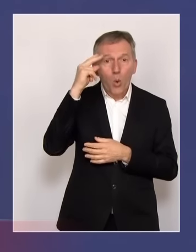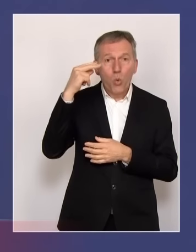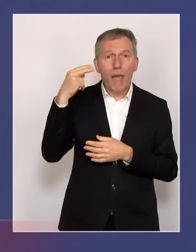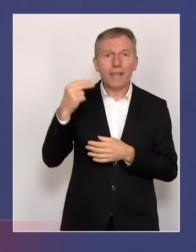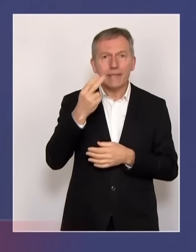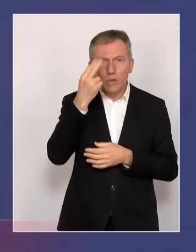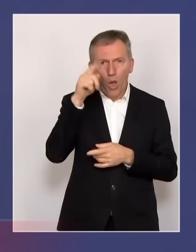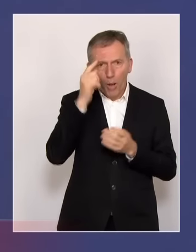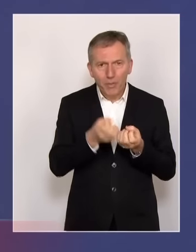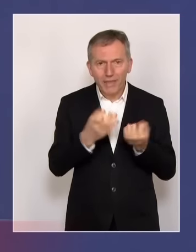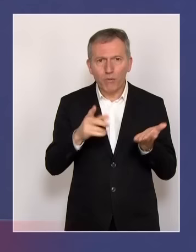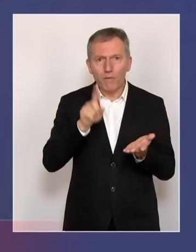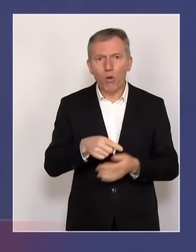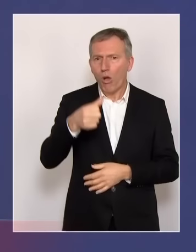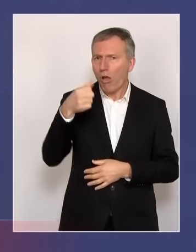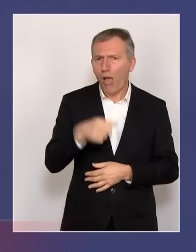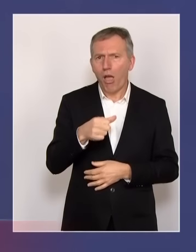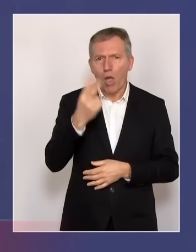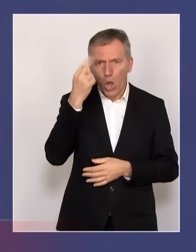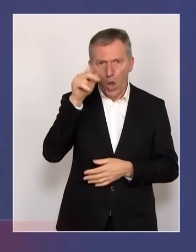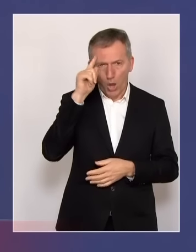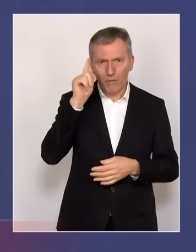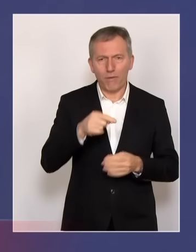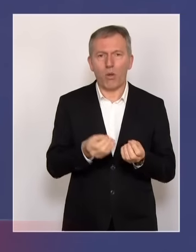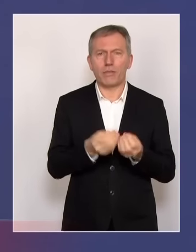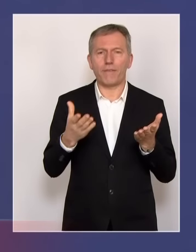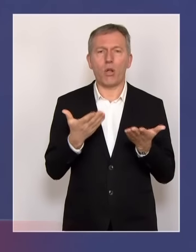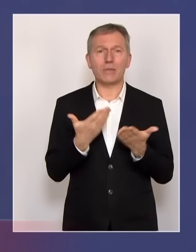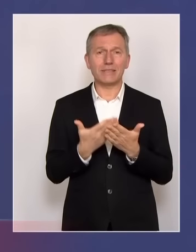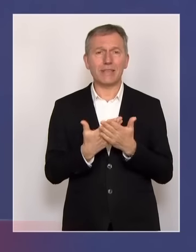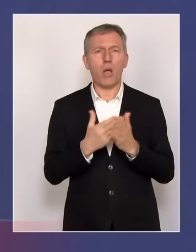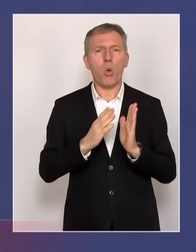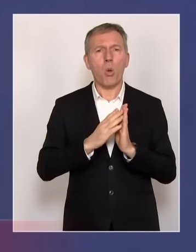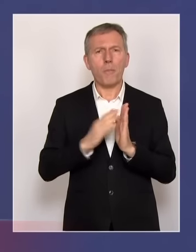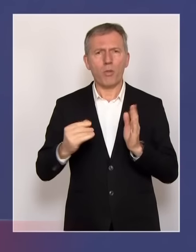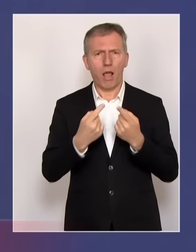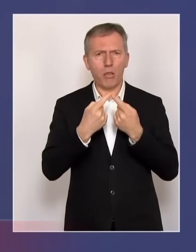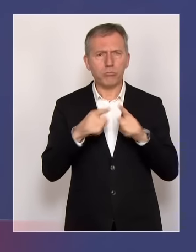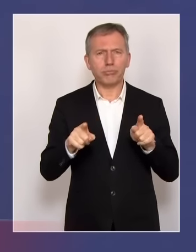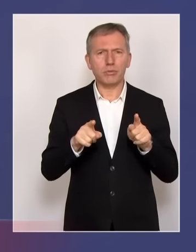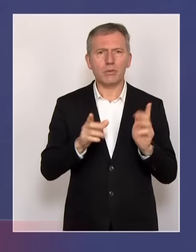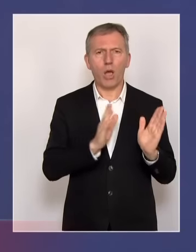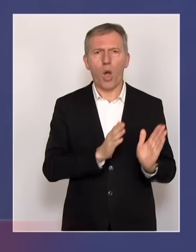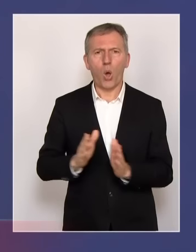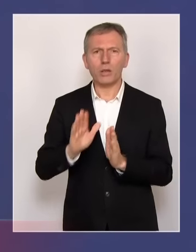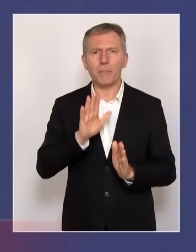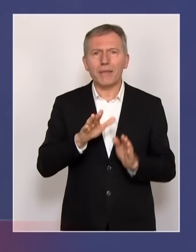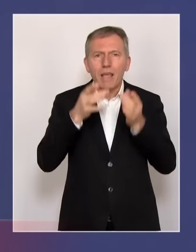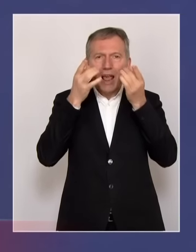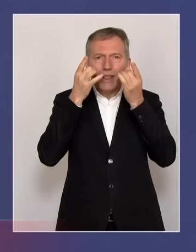développer et il ne peut exister qu'en européen c'est un modèle qui crée un ordre démocratique c'est-à-dire